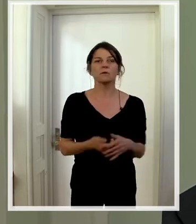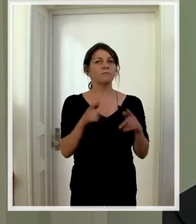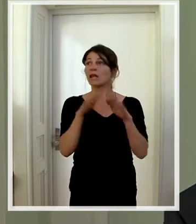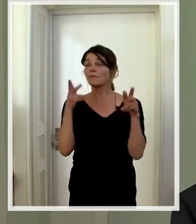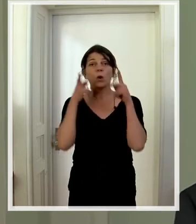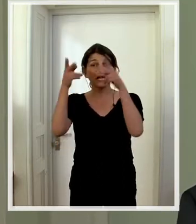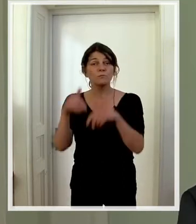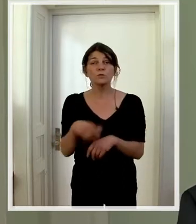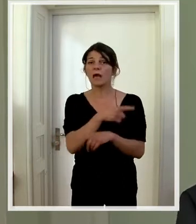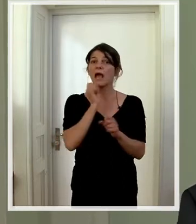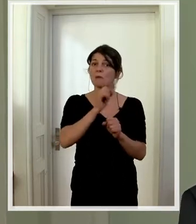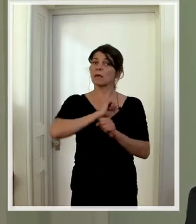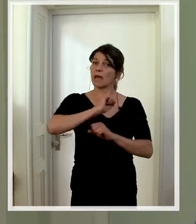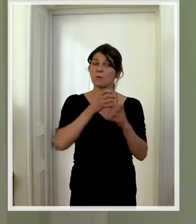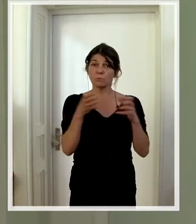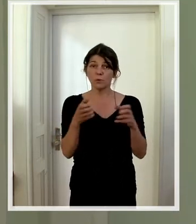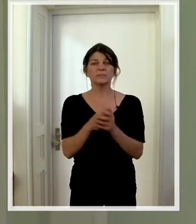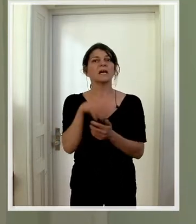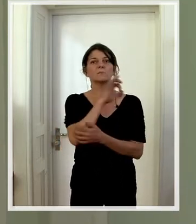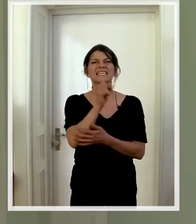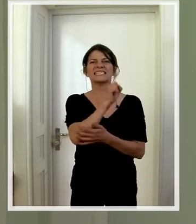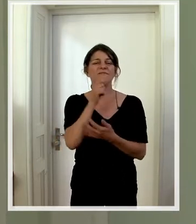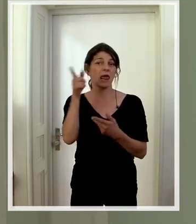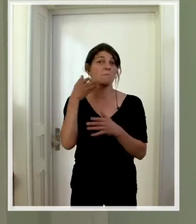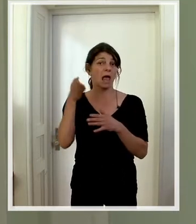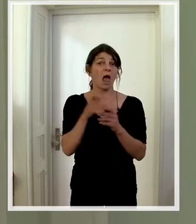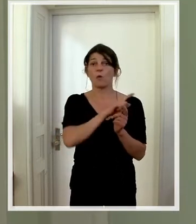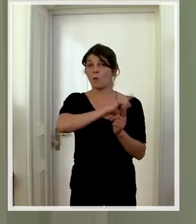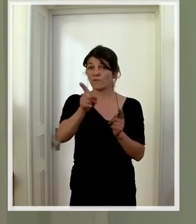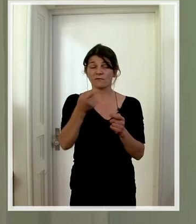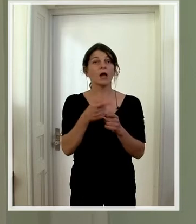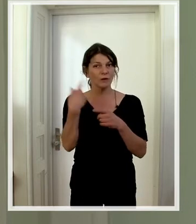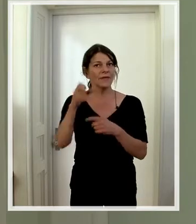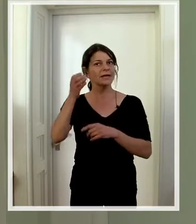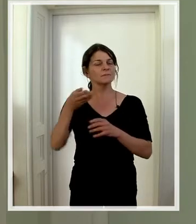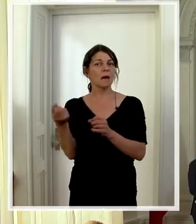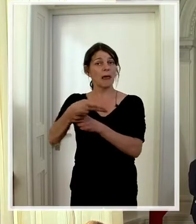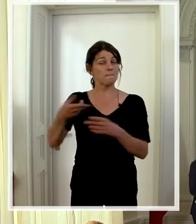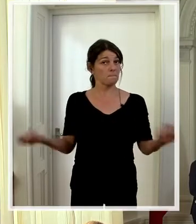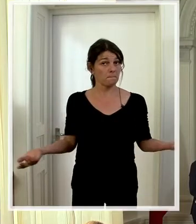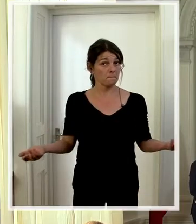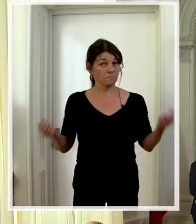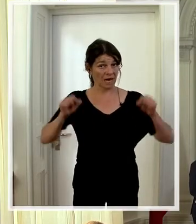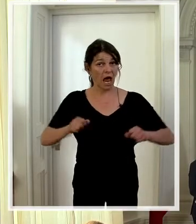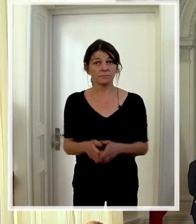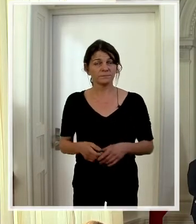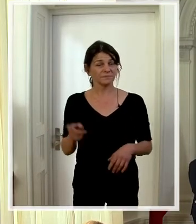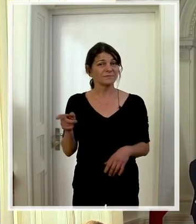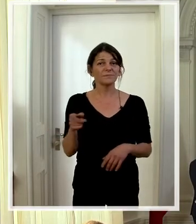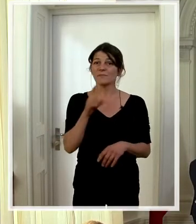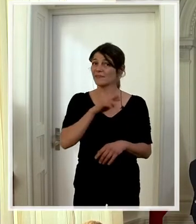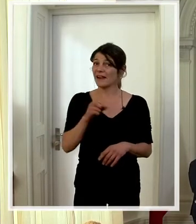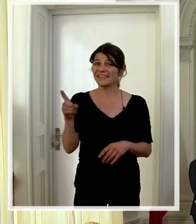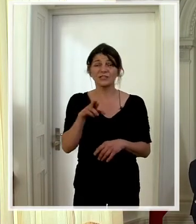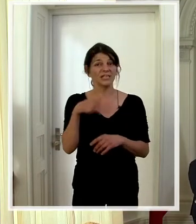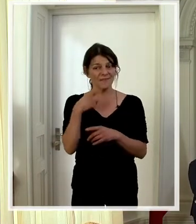muss, mit einem Eilbus in Sevelen einen Bahnhof fahren und dort zu einer S-Bahn zusteigen. Daniel Risch, ich glaube, das wäre das Ziel von einer